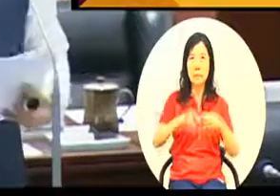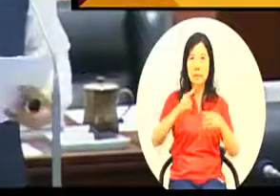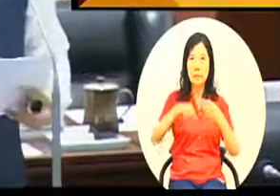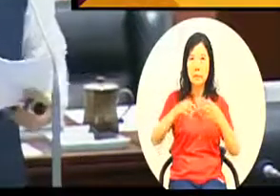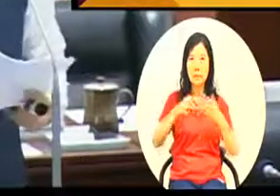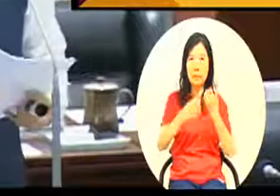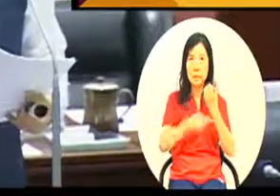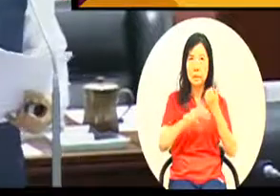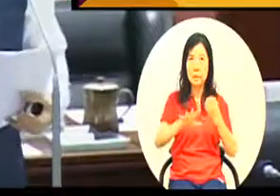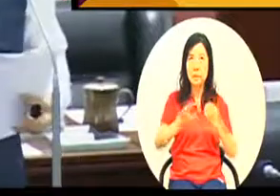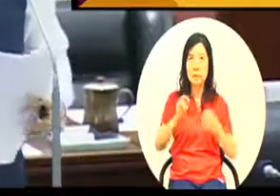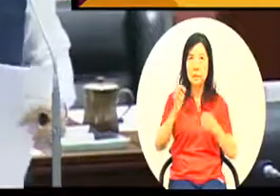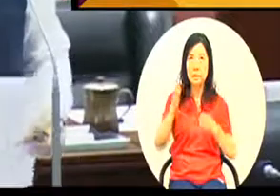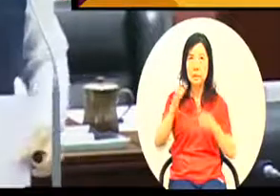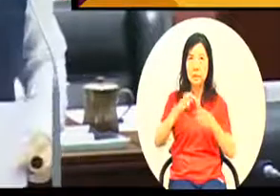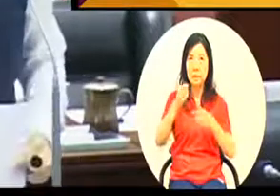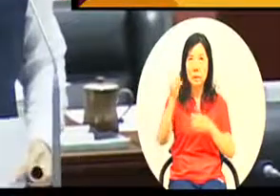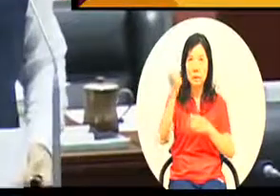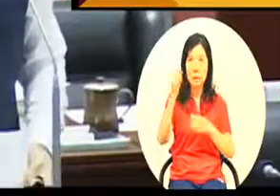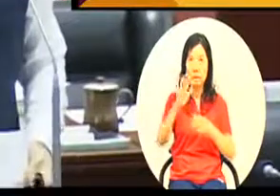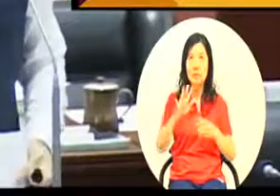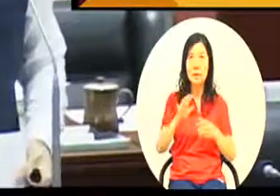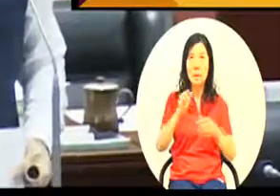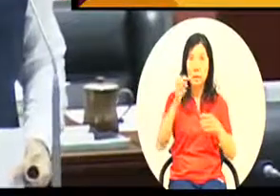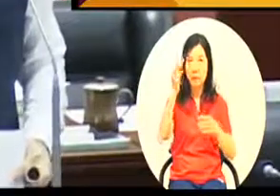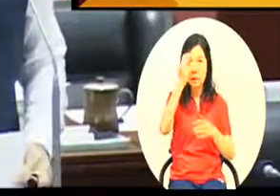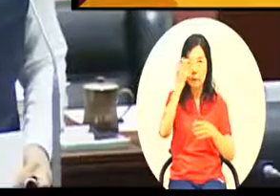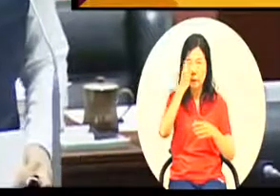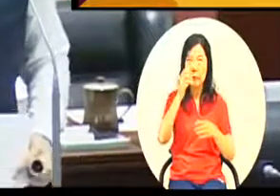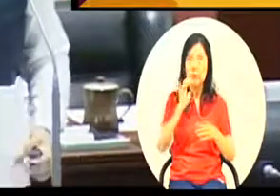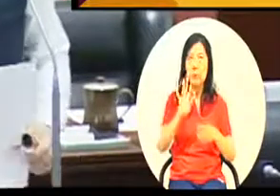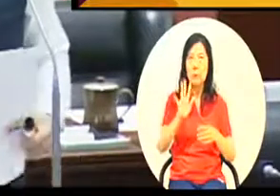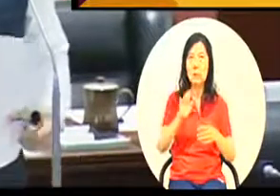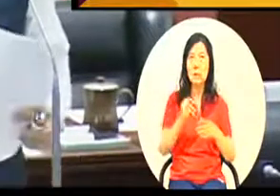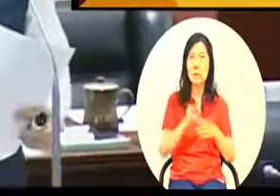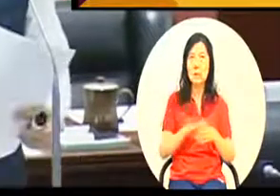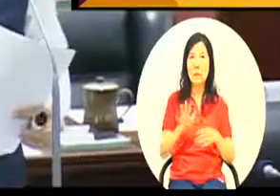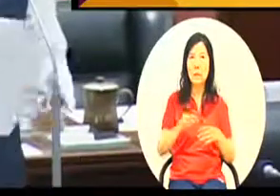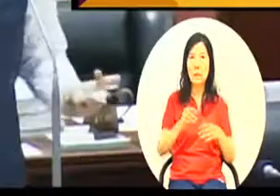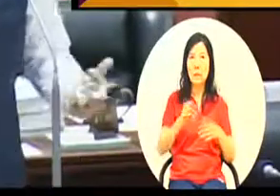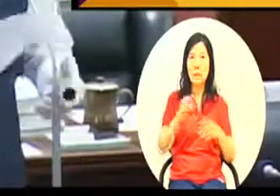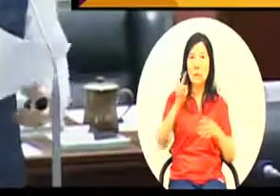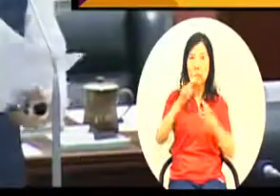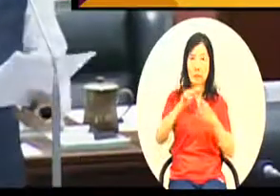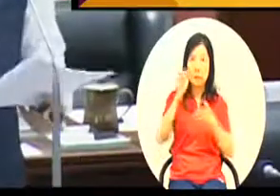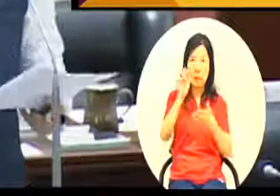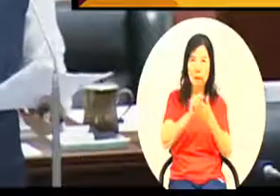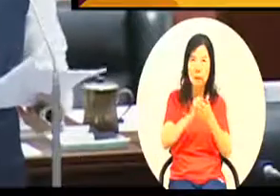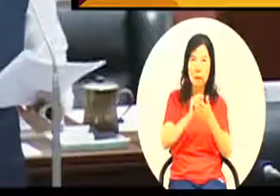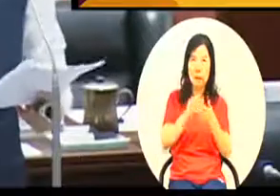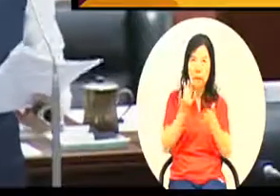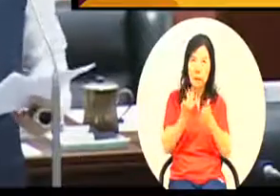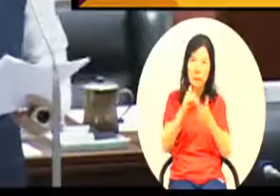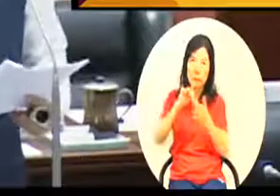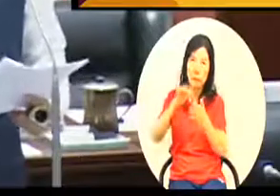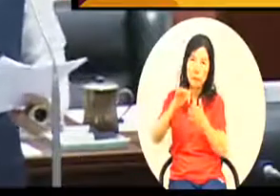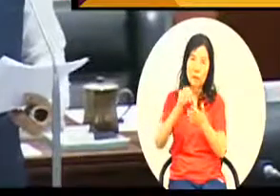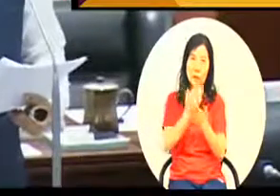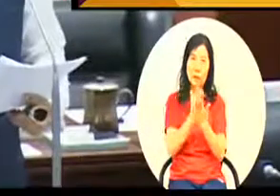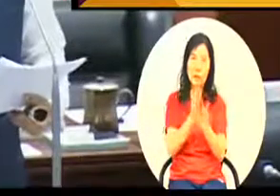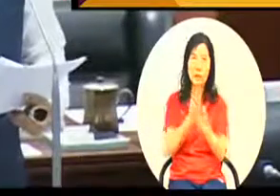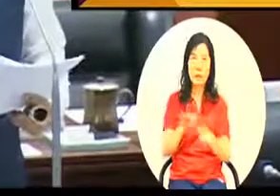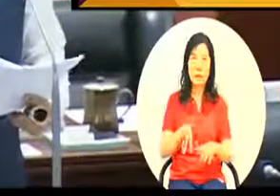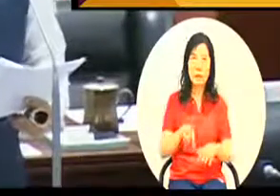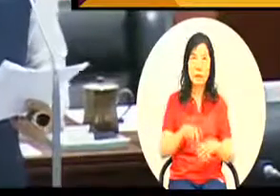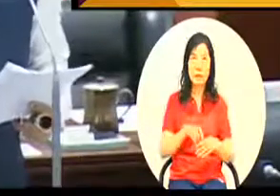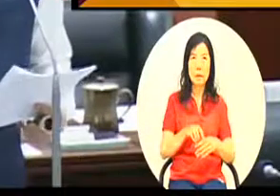权力去查缉这部分哈。那还有就是我们编制的人员，这个人事预算还有其他预算等等的状况，我这个部